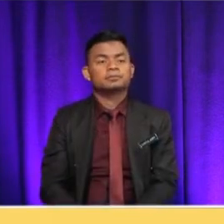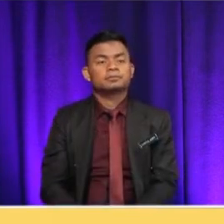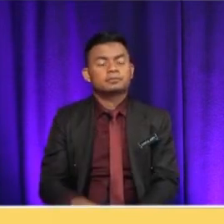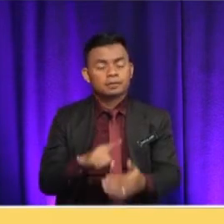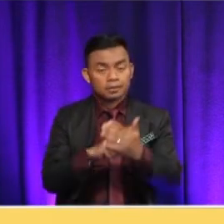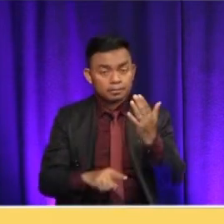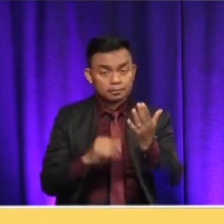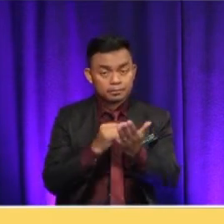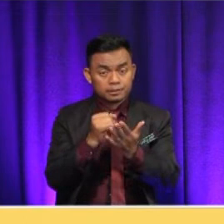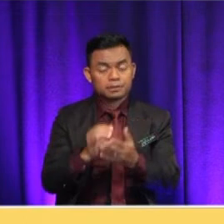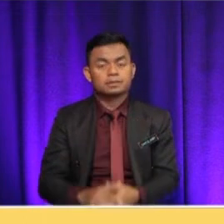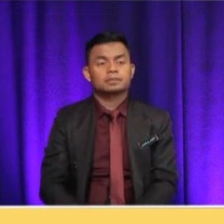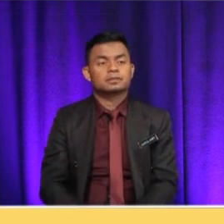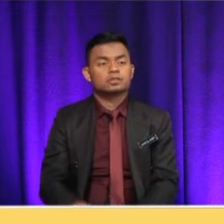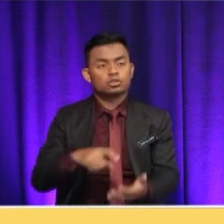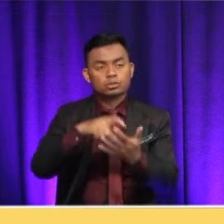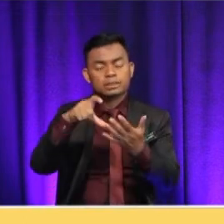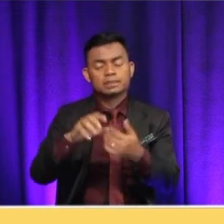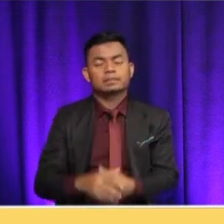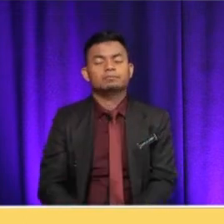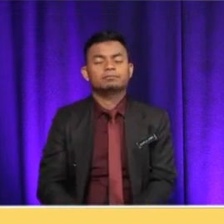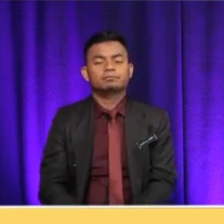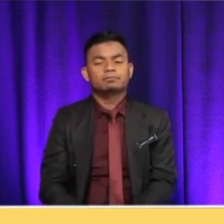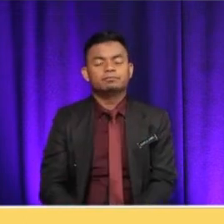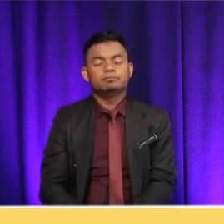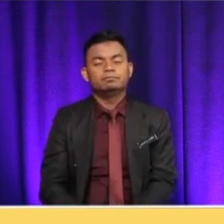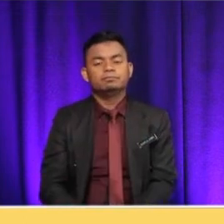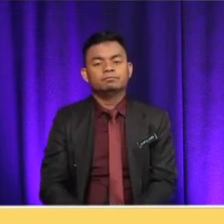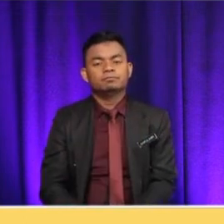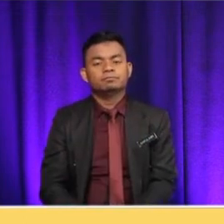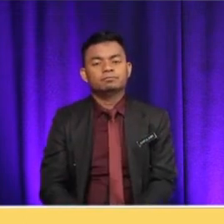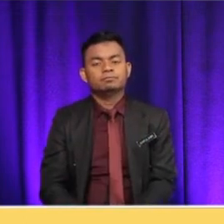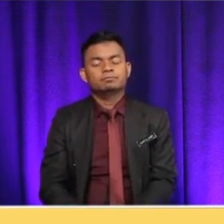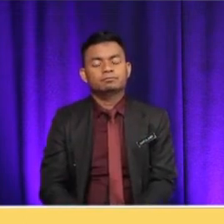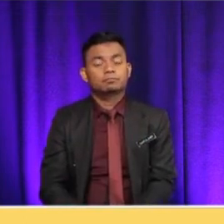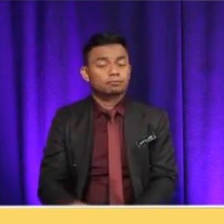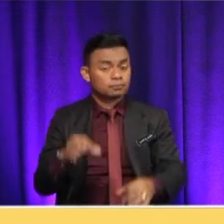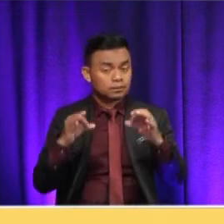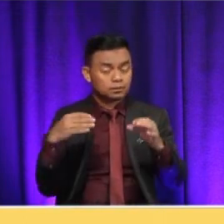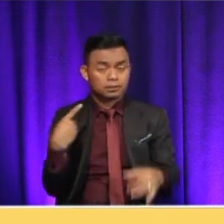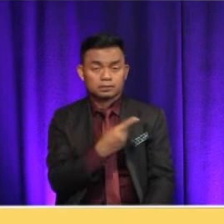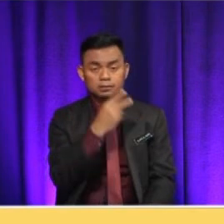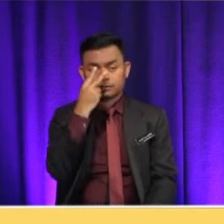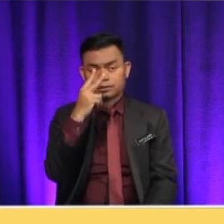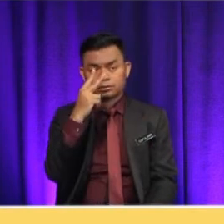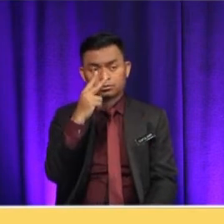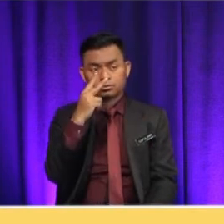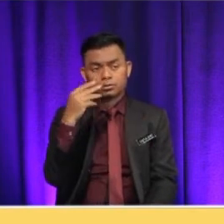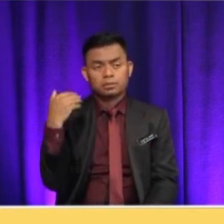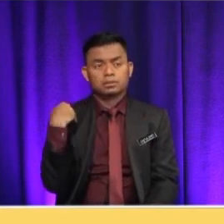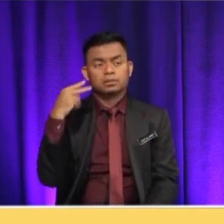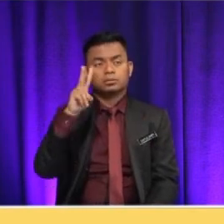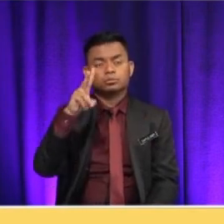Macam ni, apa jenis lukisan tu? Okey. Okey. Kalau kita nampak, ni 2 dimensi,